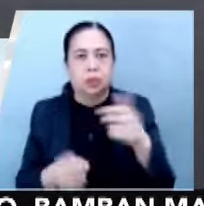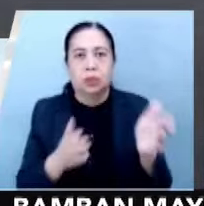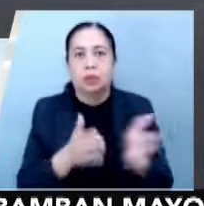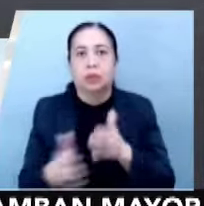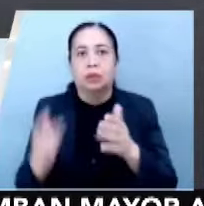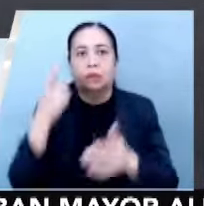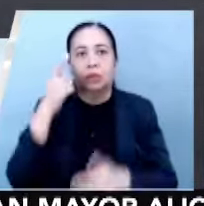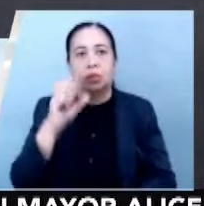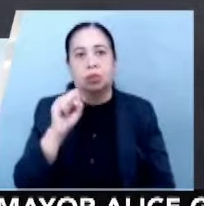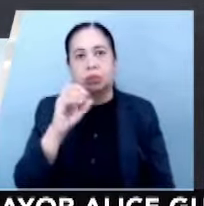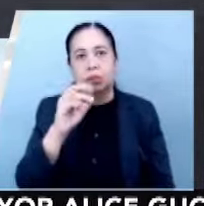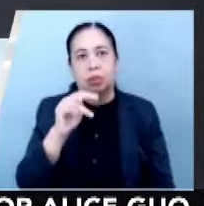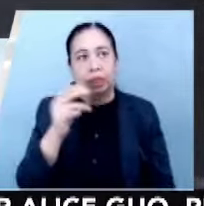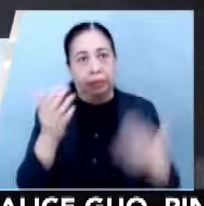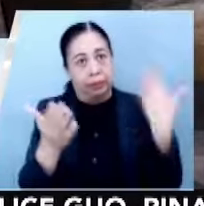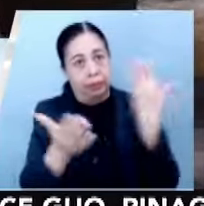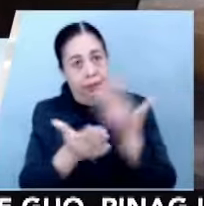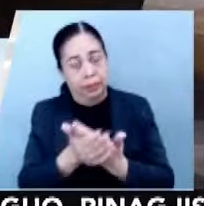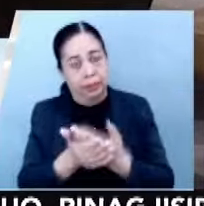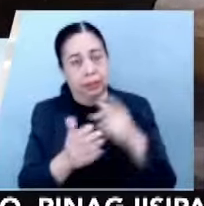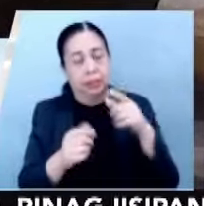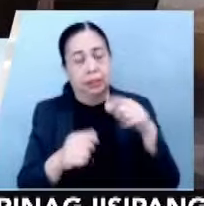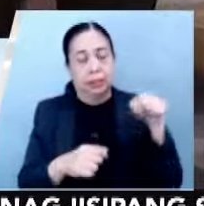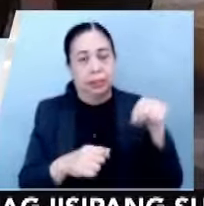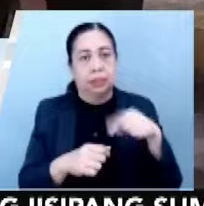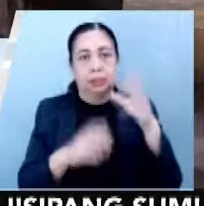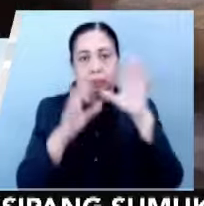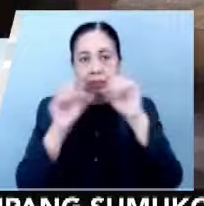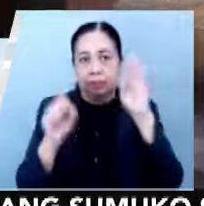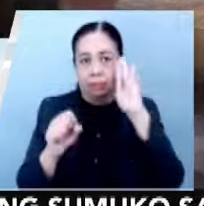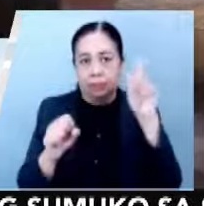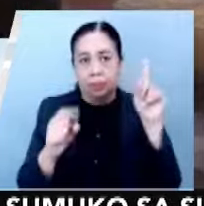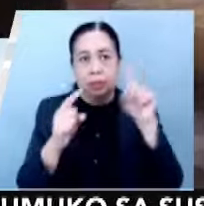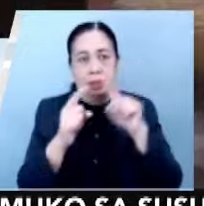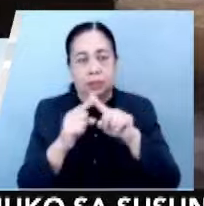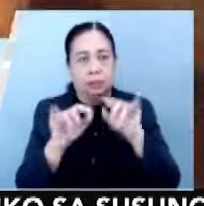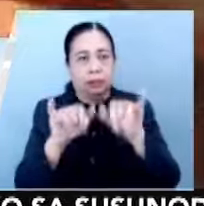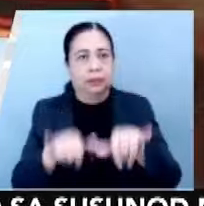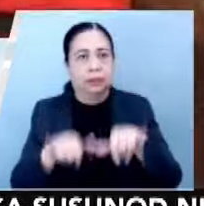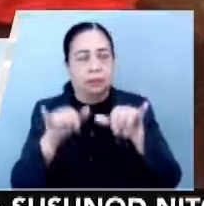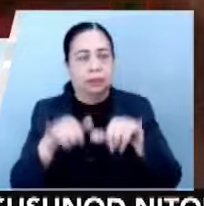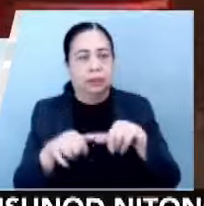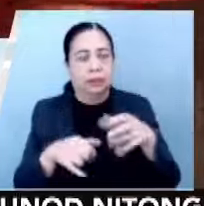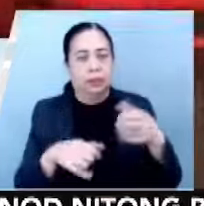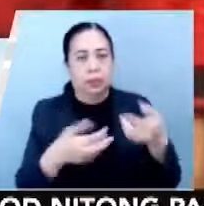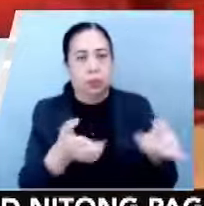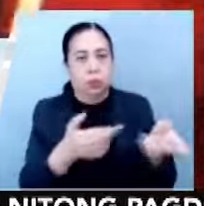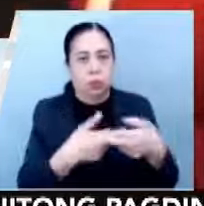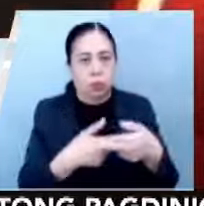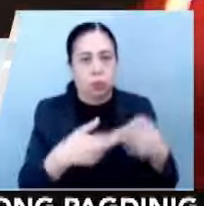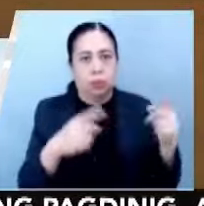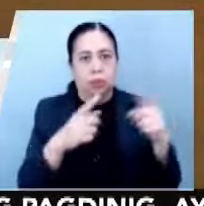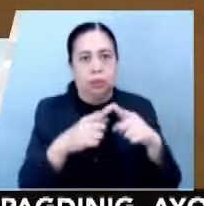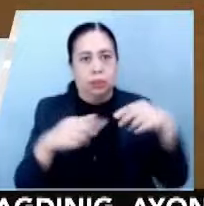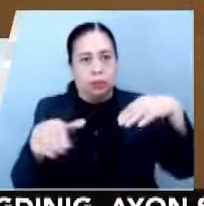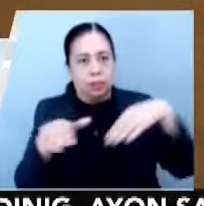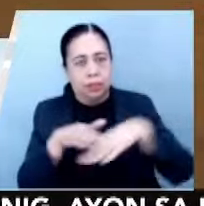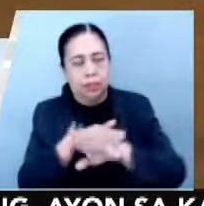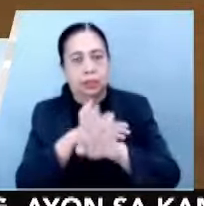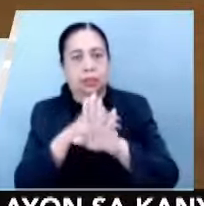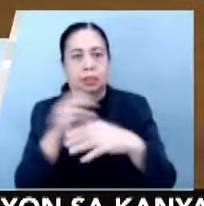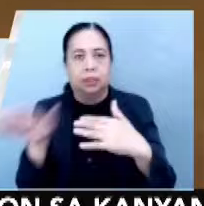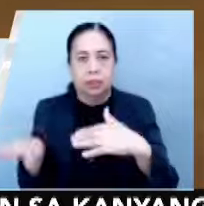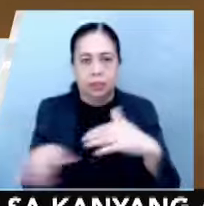sa pagdating ng Pangulo sa rear entrance hanggang sa pananatili niya sa holding room hanggang sa pagpasok at pag-alis niya